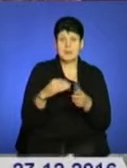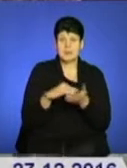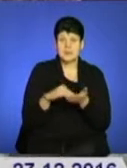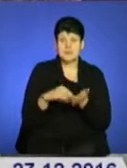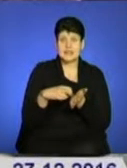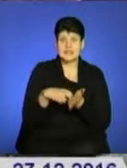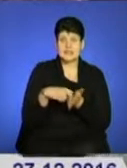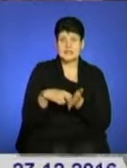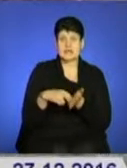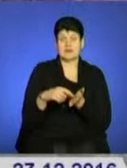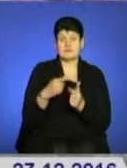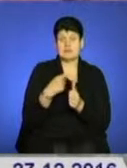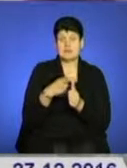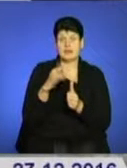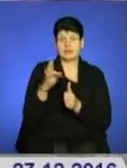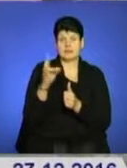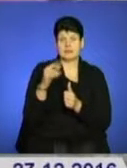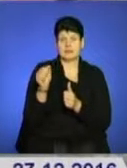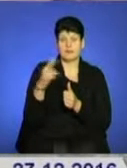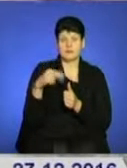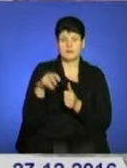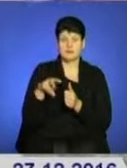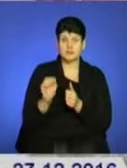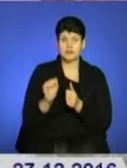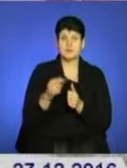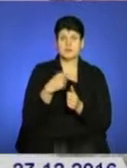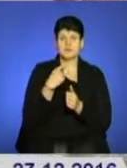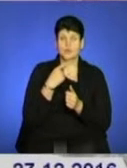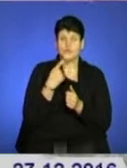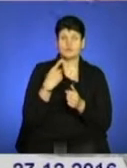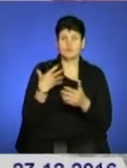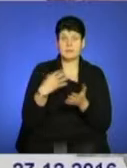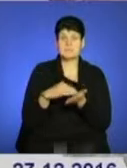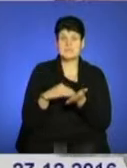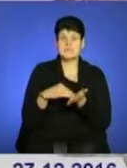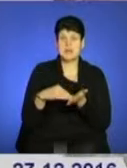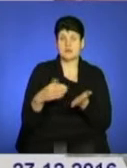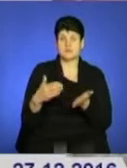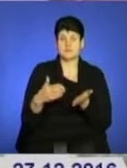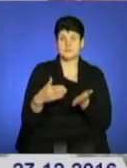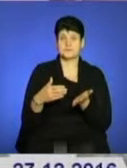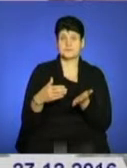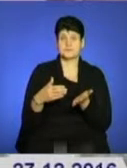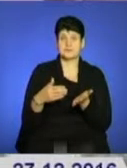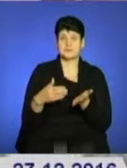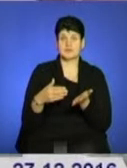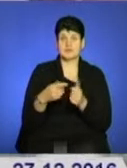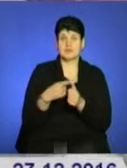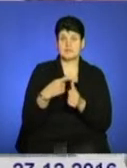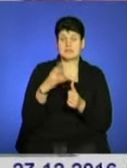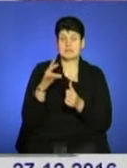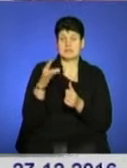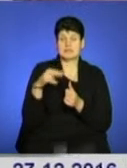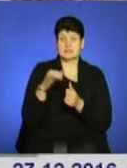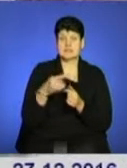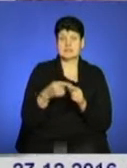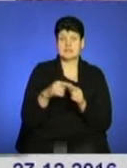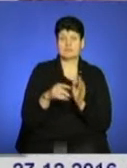підготовити, все зробити ревізію. Оказується, що ну, то там зараз підемо подивитися, практично 50% труби